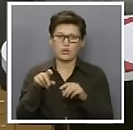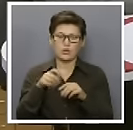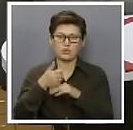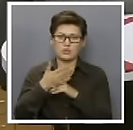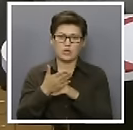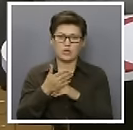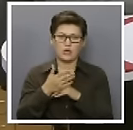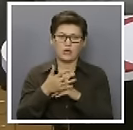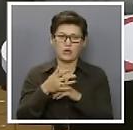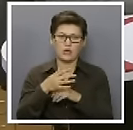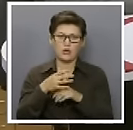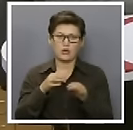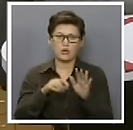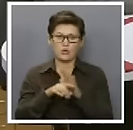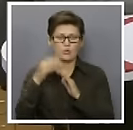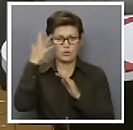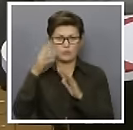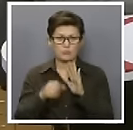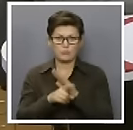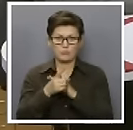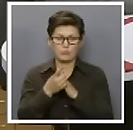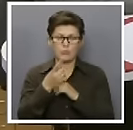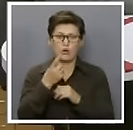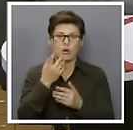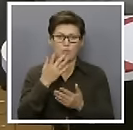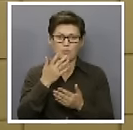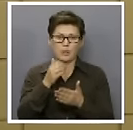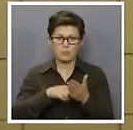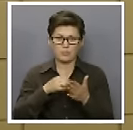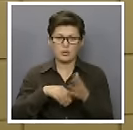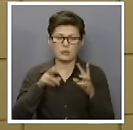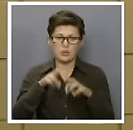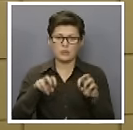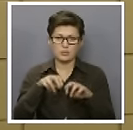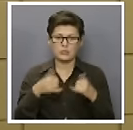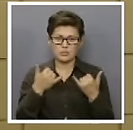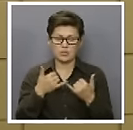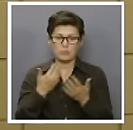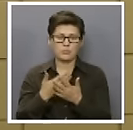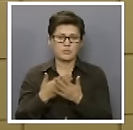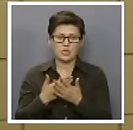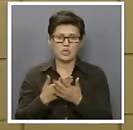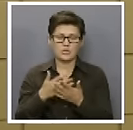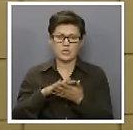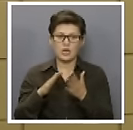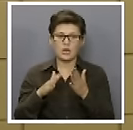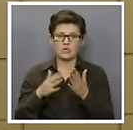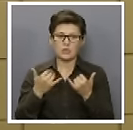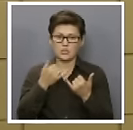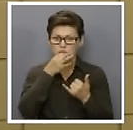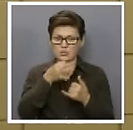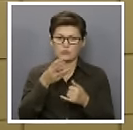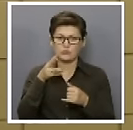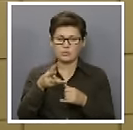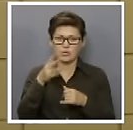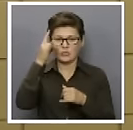ойлар пайда бола бастады. Осы нәрсенің себеп салдарын іздеп жатыр енді. Мысалға да, жаңа айтып жатырмыз, 3000